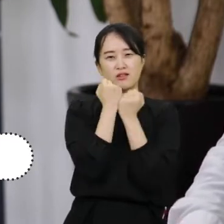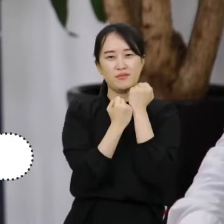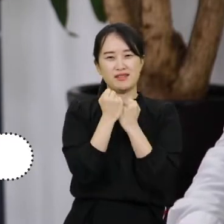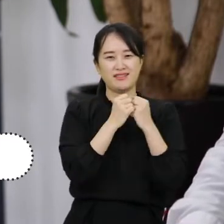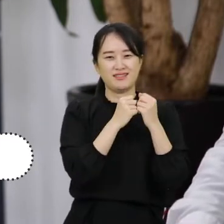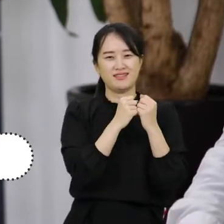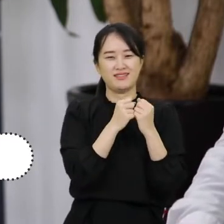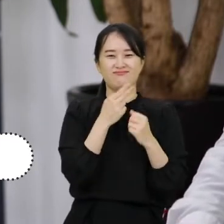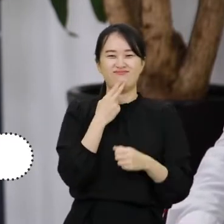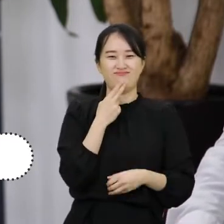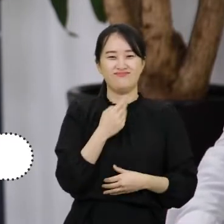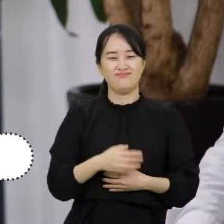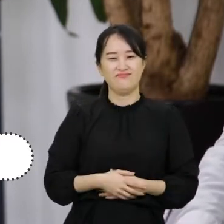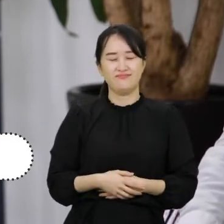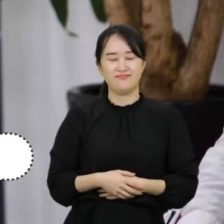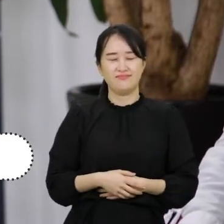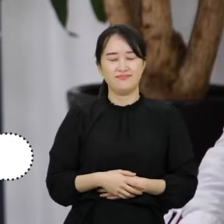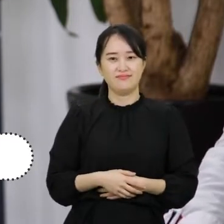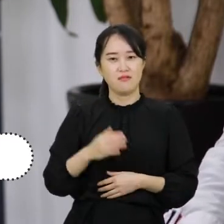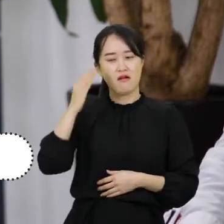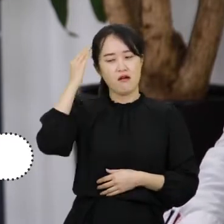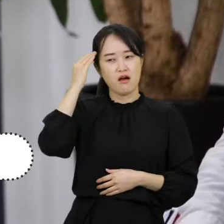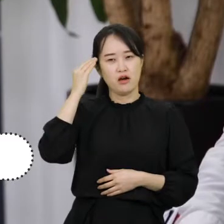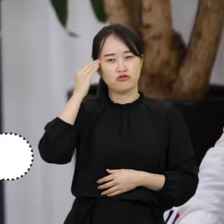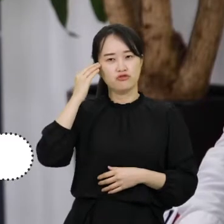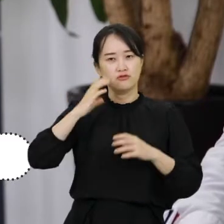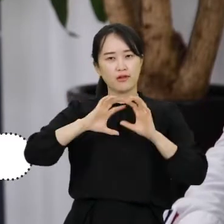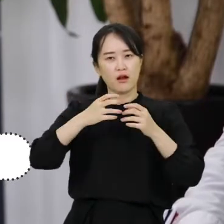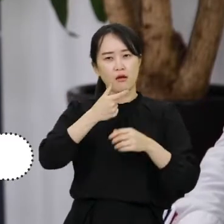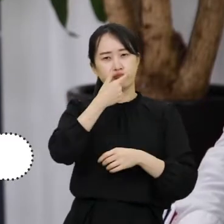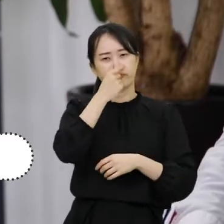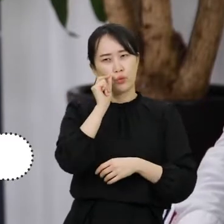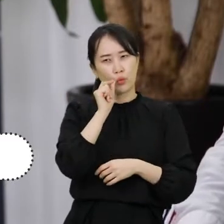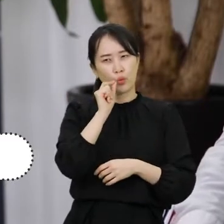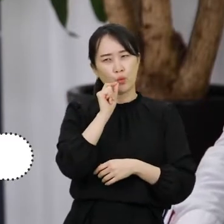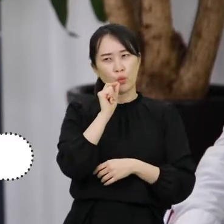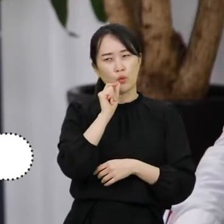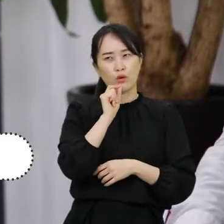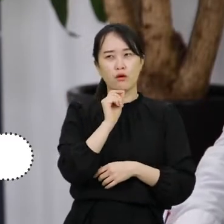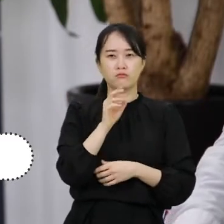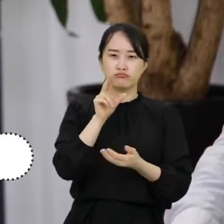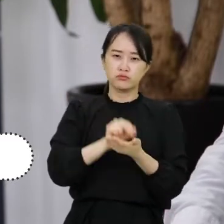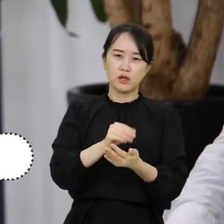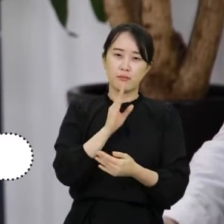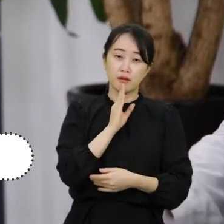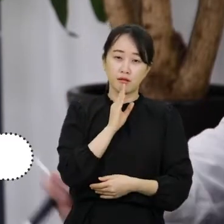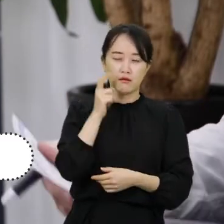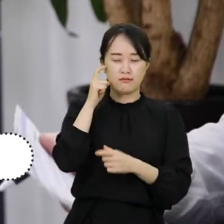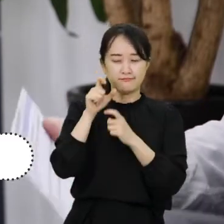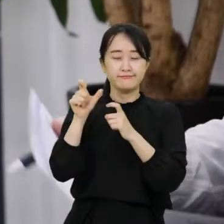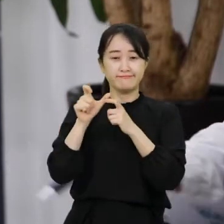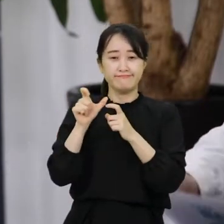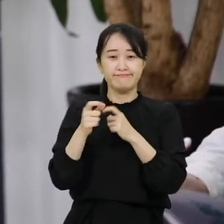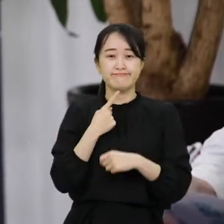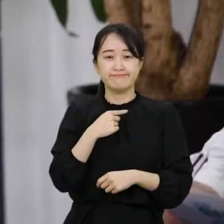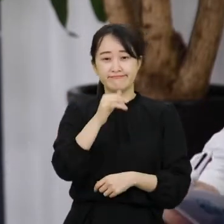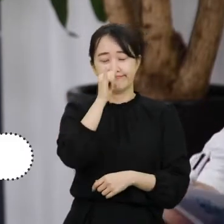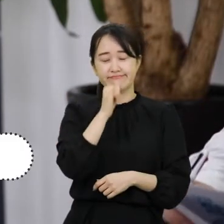없더라고요. 그래서 이게 우리나라가 부족한 걸까? 그냥 그 문제인 걸까를